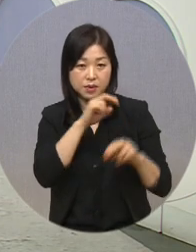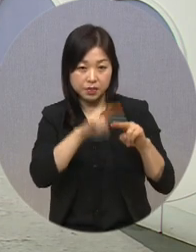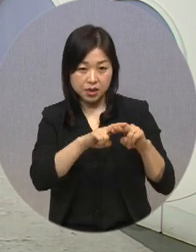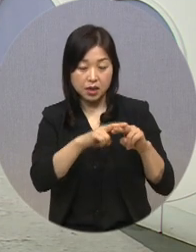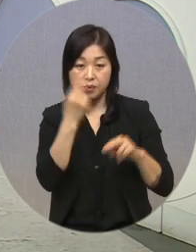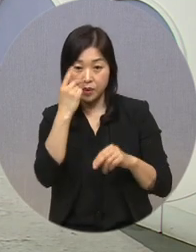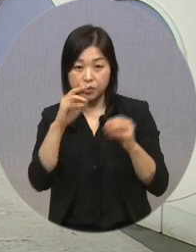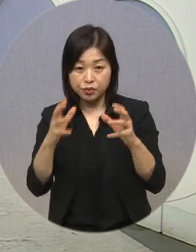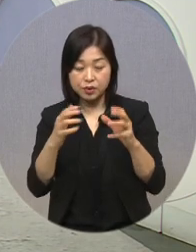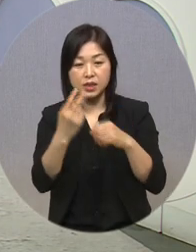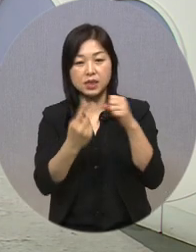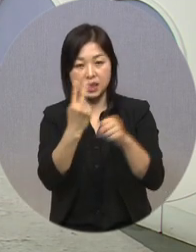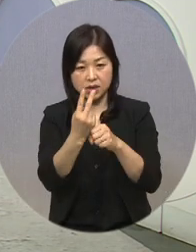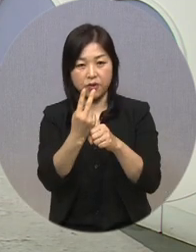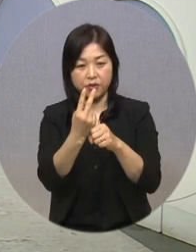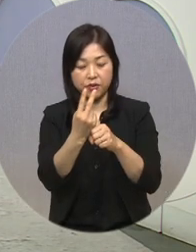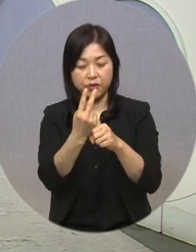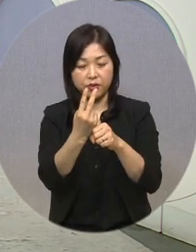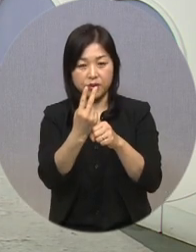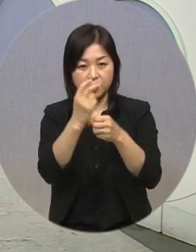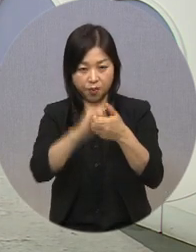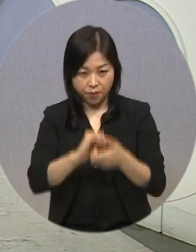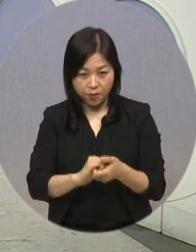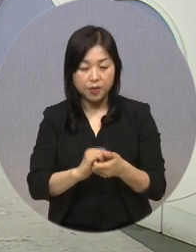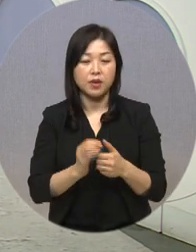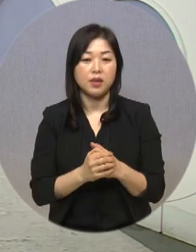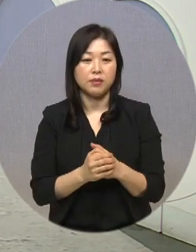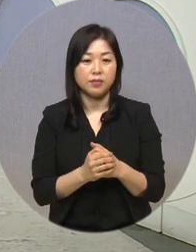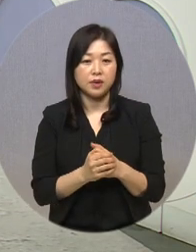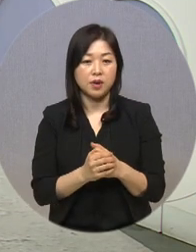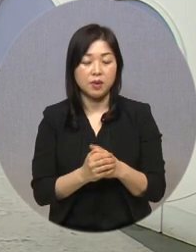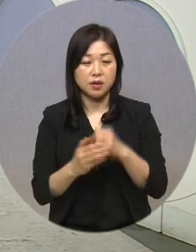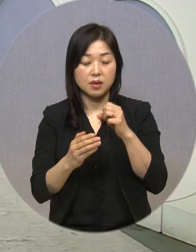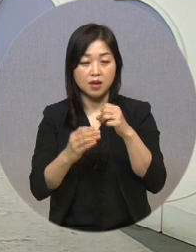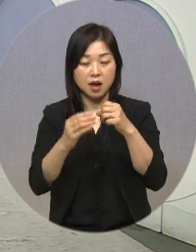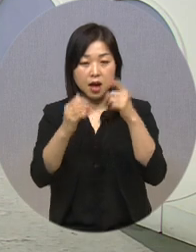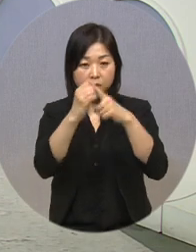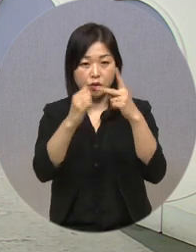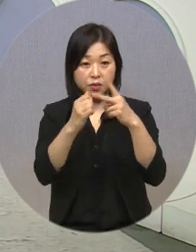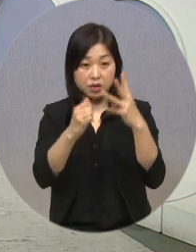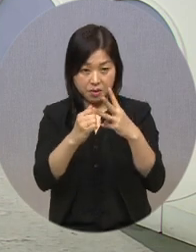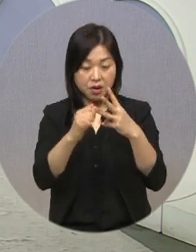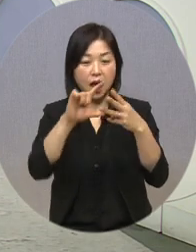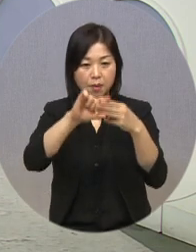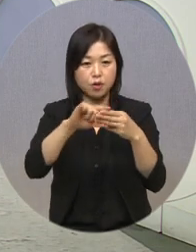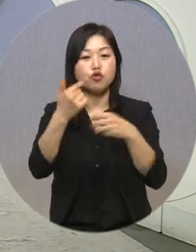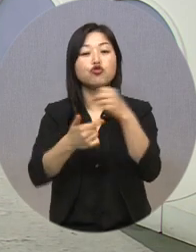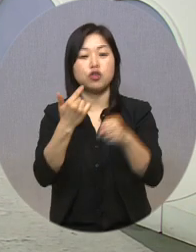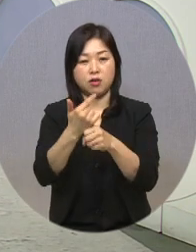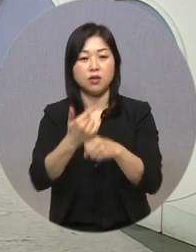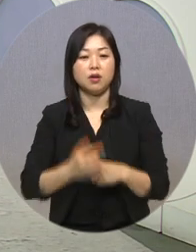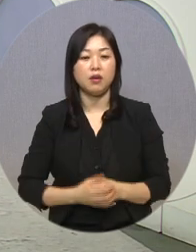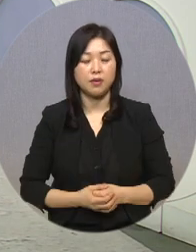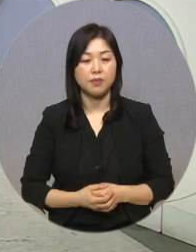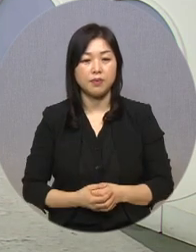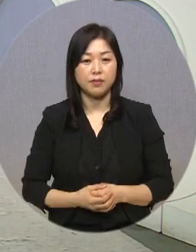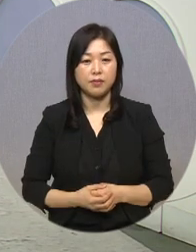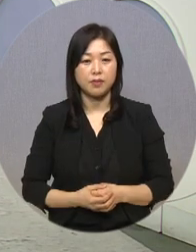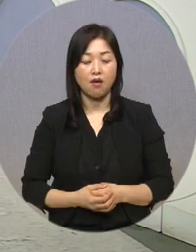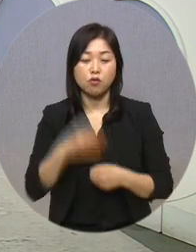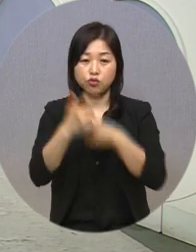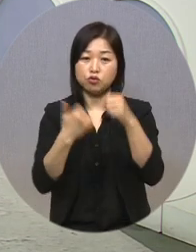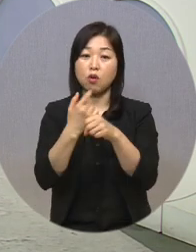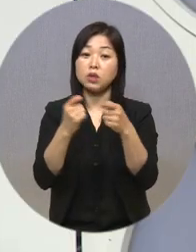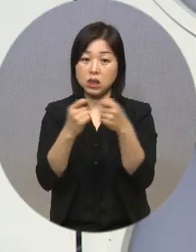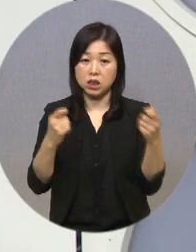미국은 2년씩입니다. 2년씩. 예, 예. 그러면 3기를 네, 네, 네. 그러고 간뒀습니다. 아, 예. 6년. 아, 긴 기간을